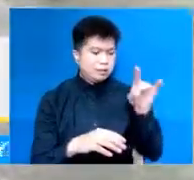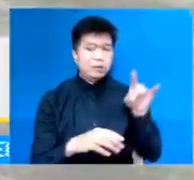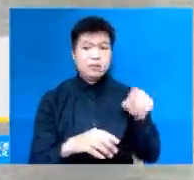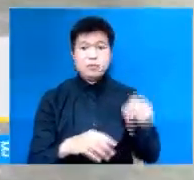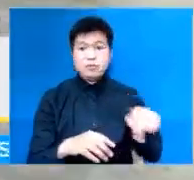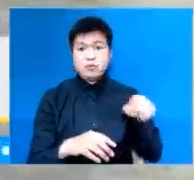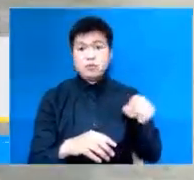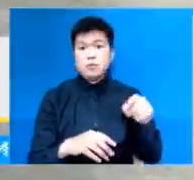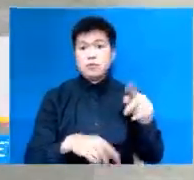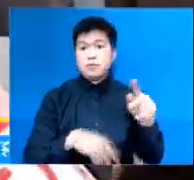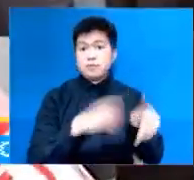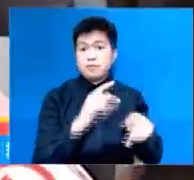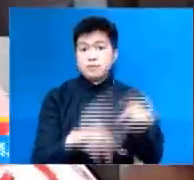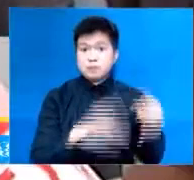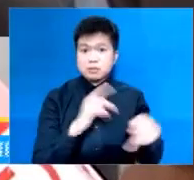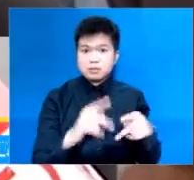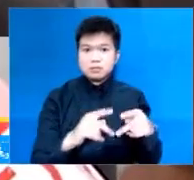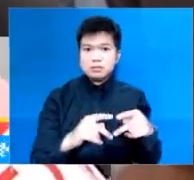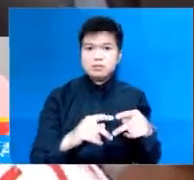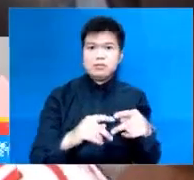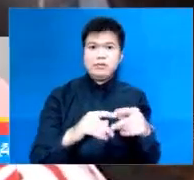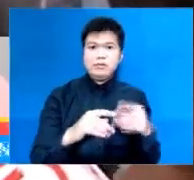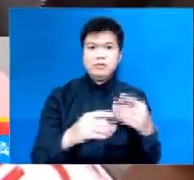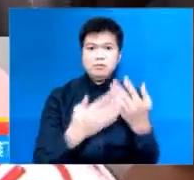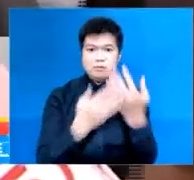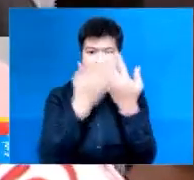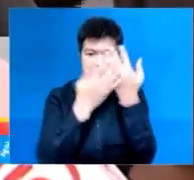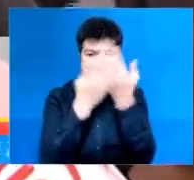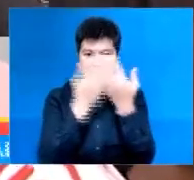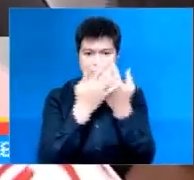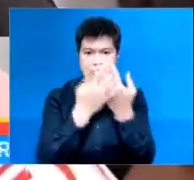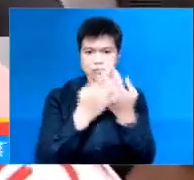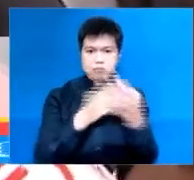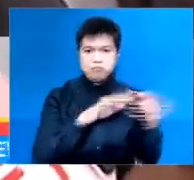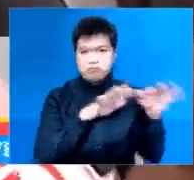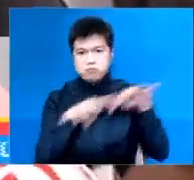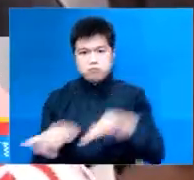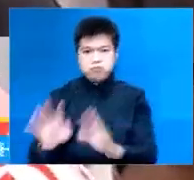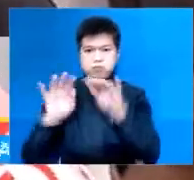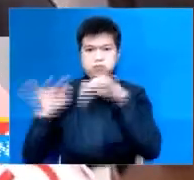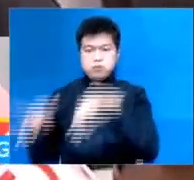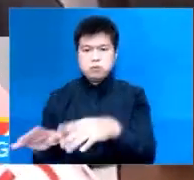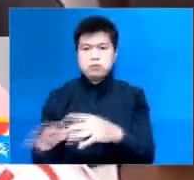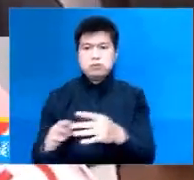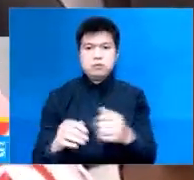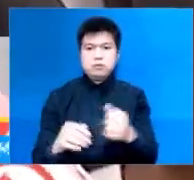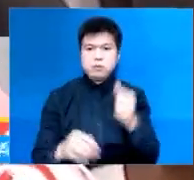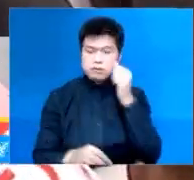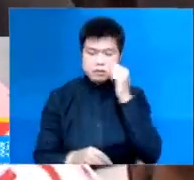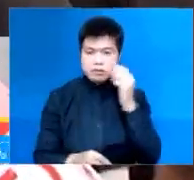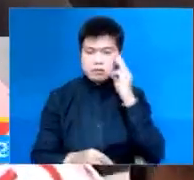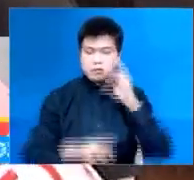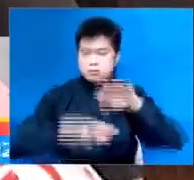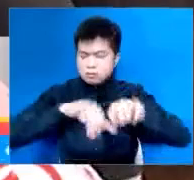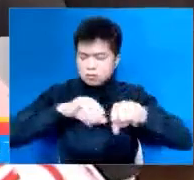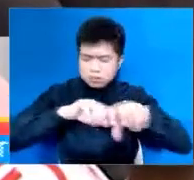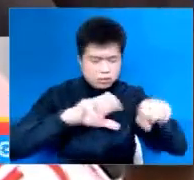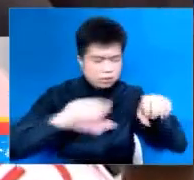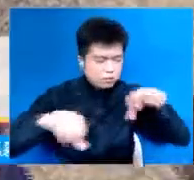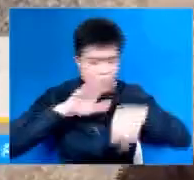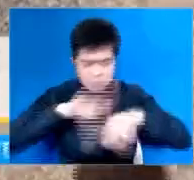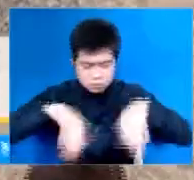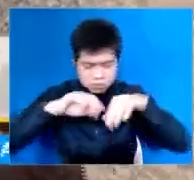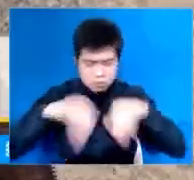Malabo, malakas yung current. Hindi mo alam kung may mga bakal ba. So kapaan talaga yung hanapan namin since kagabi